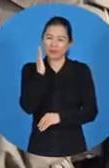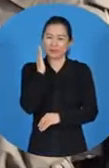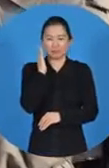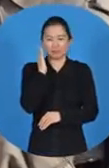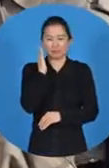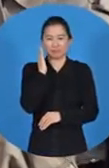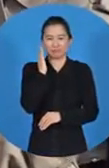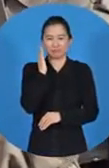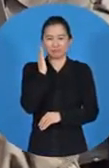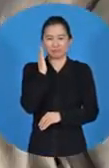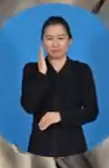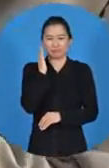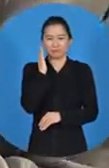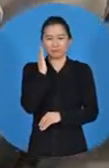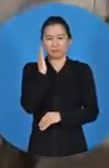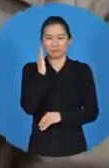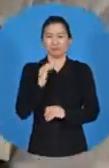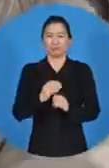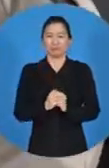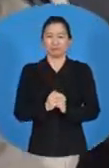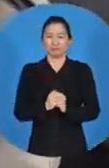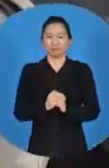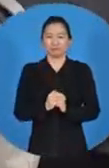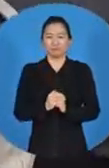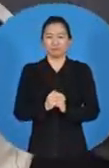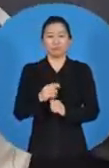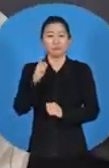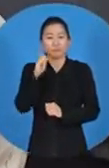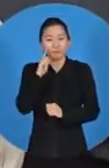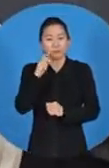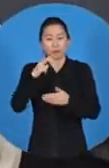ひ食べてもらいたいです。 では、